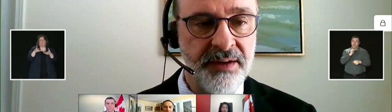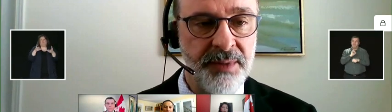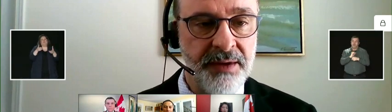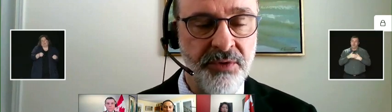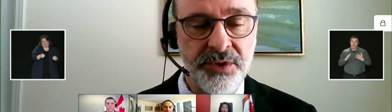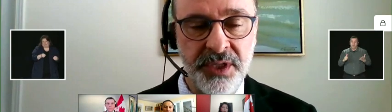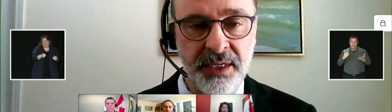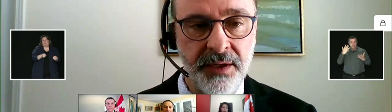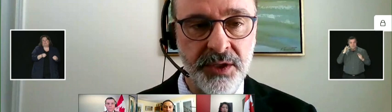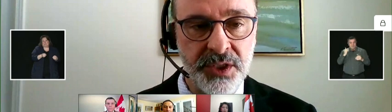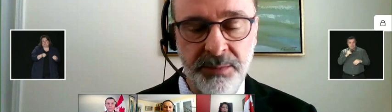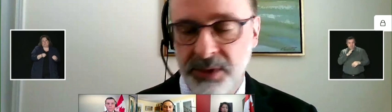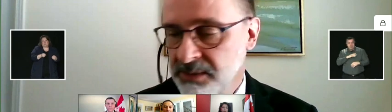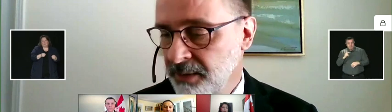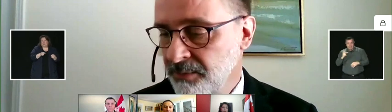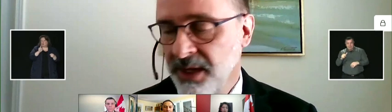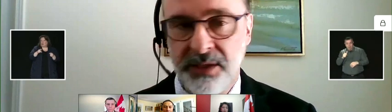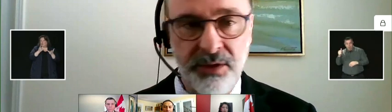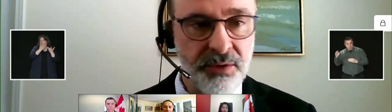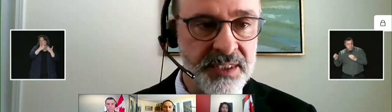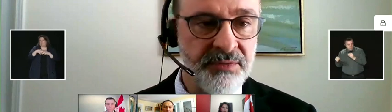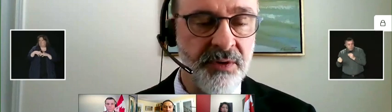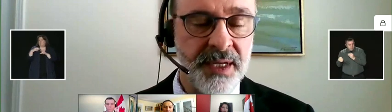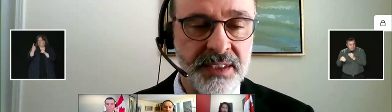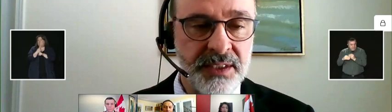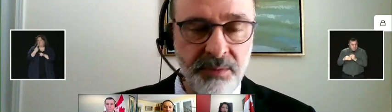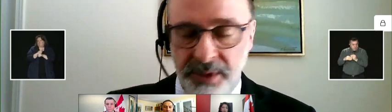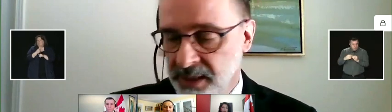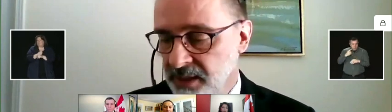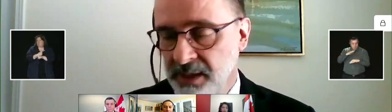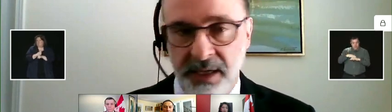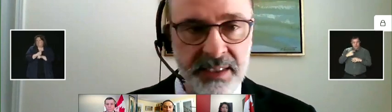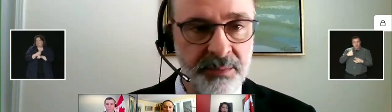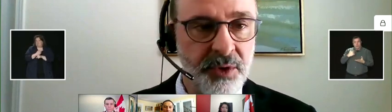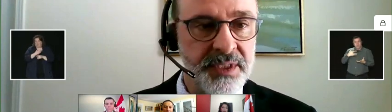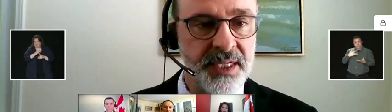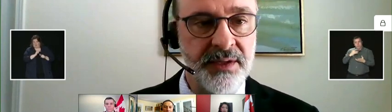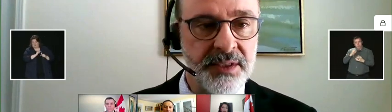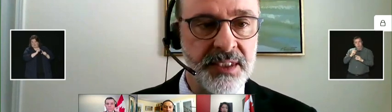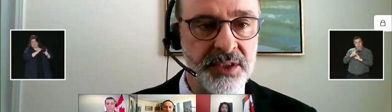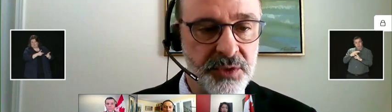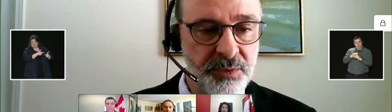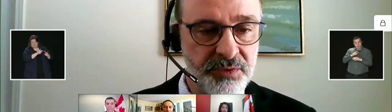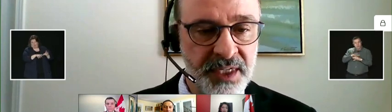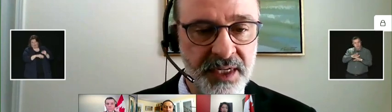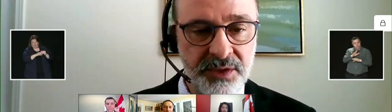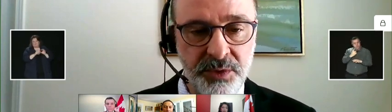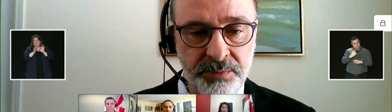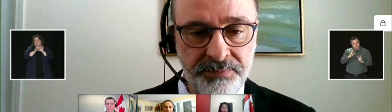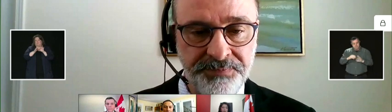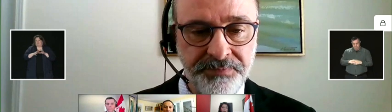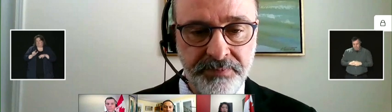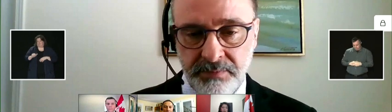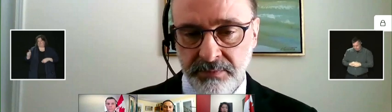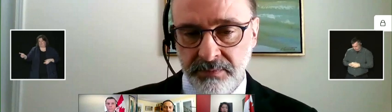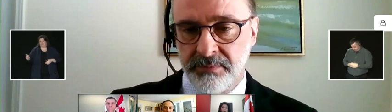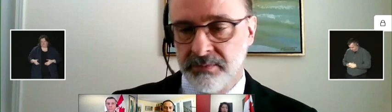ça devrait bien fonctionner. Je ne sais pas si Mme Paquette a d'autres informations, mais en ce qui me concerne, là, c'est ce que je peux vous dire là-dessus.